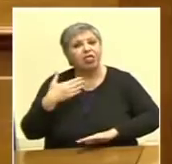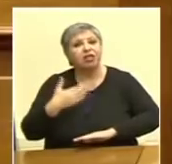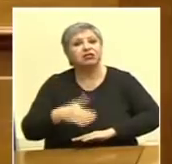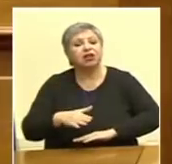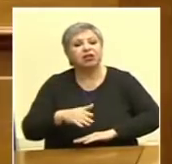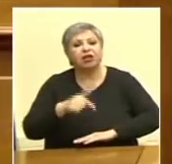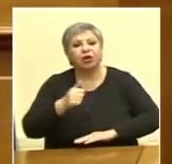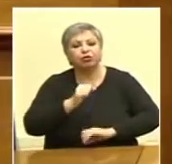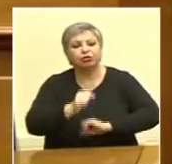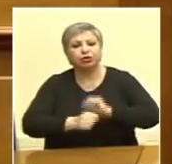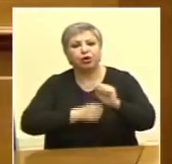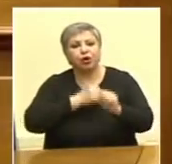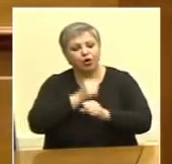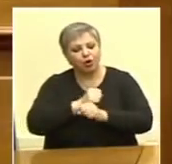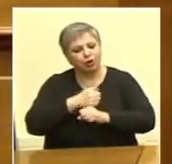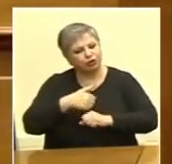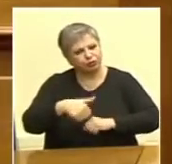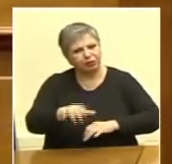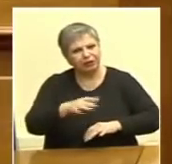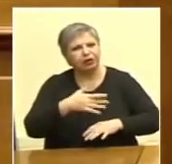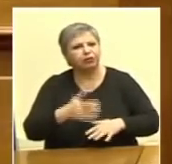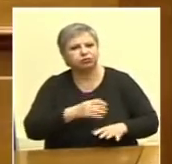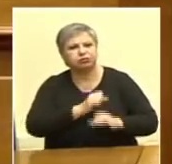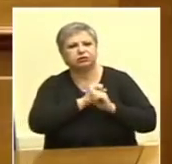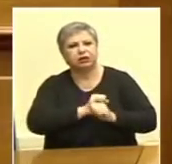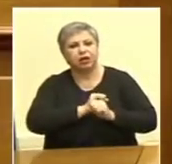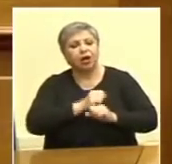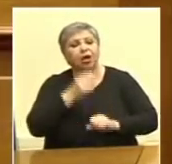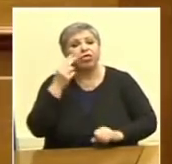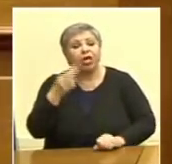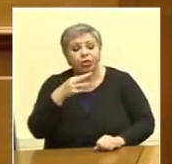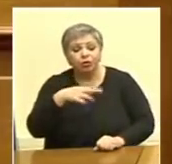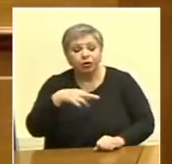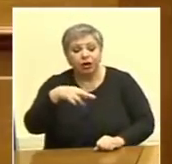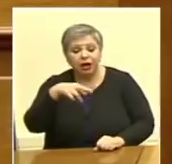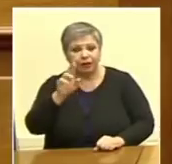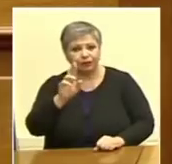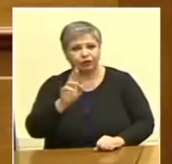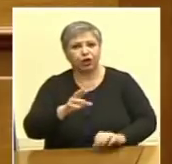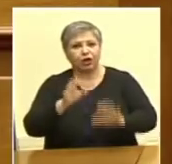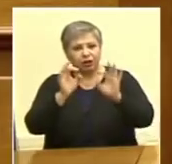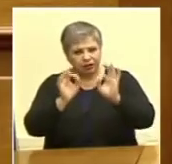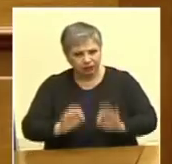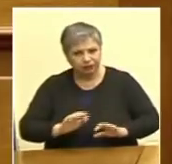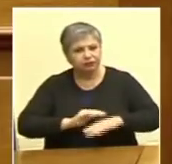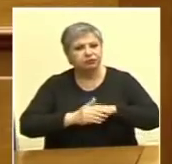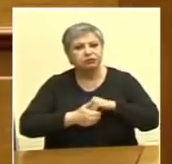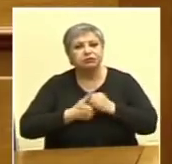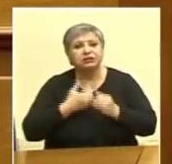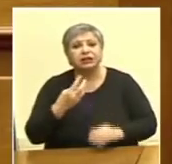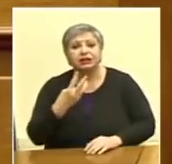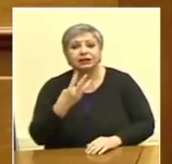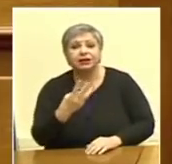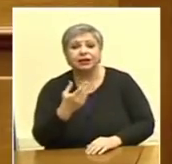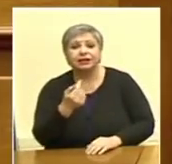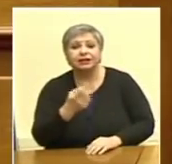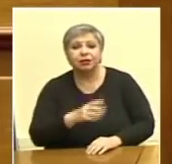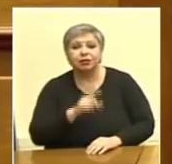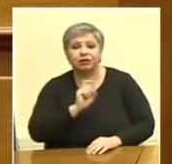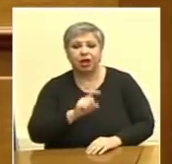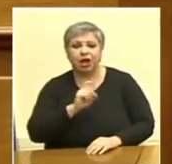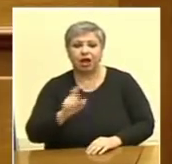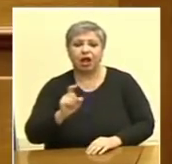δουν σημαντικές αυξήσεις στο εισόδημά τους, και φυσικά με το μυαλό στα 3,5 εκατομμύρια των συμπολιτών μας που θα δουν